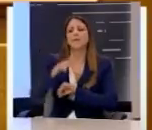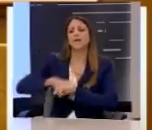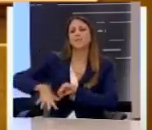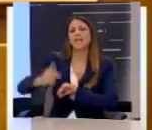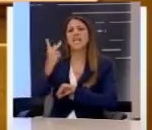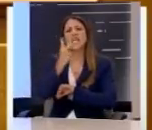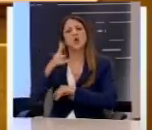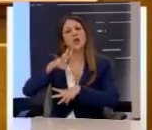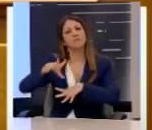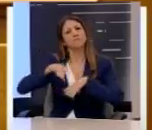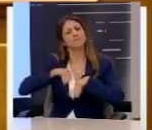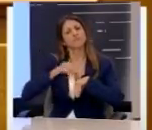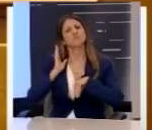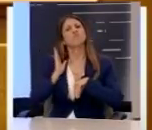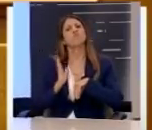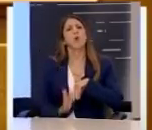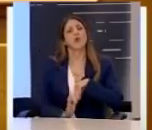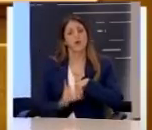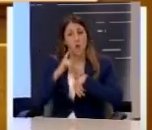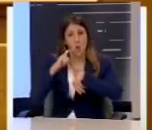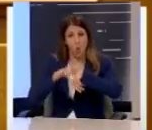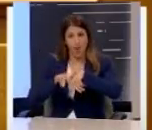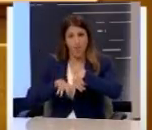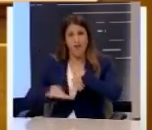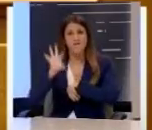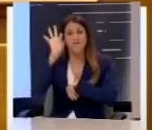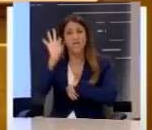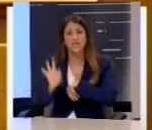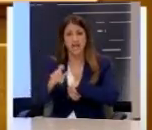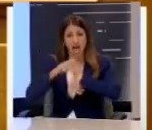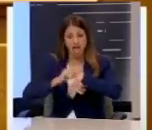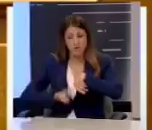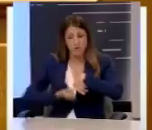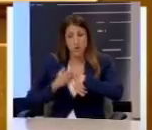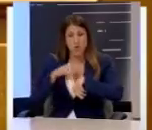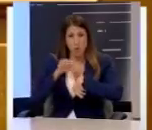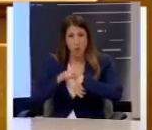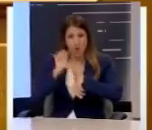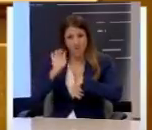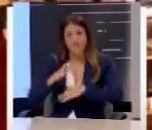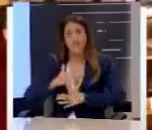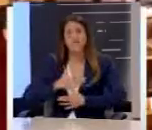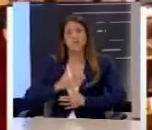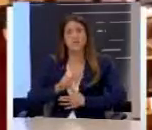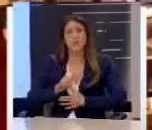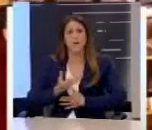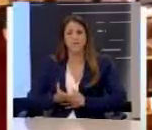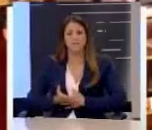η ώρα της δικαίωσης. Και μια τέτοια ώρα είναι η σημερινή. Σας ευχαριστώ.